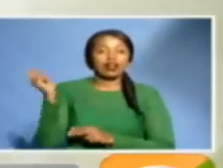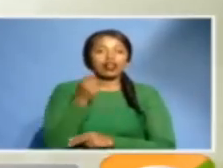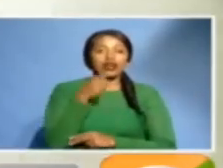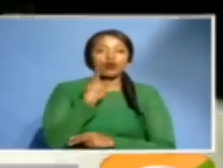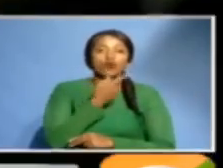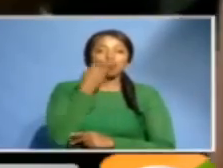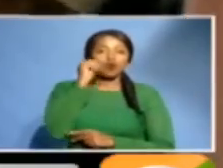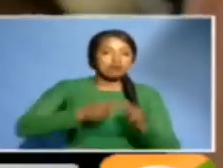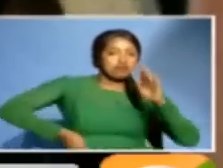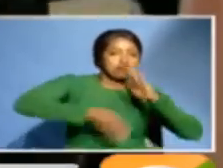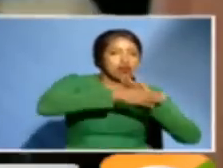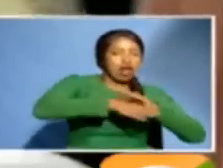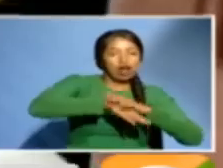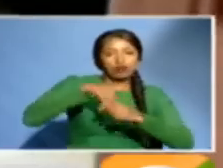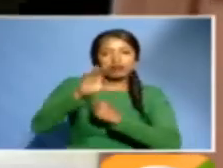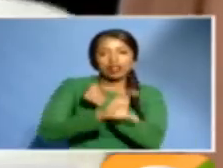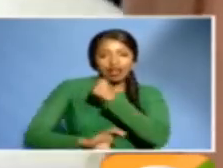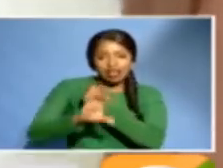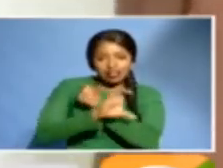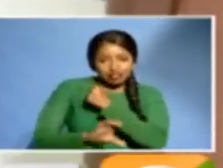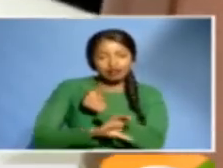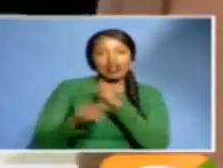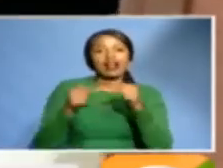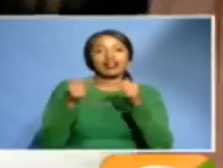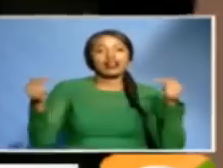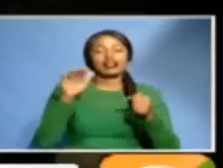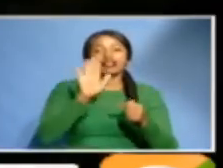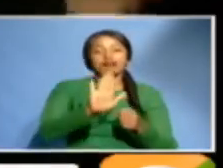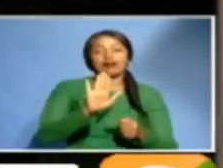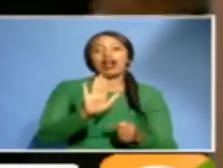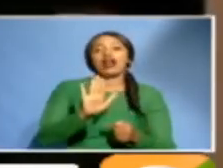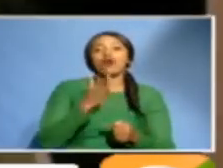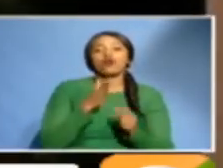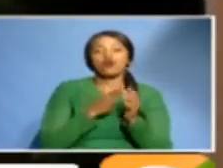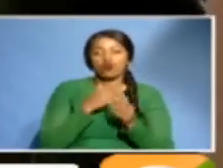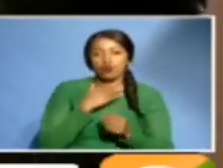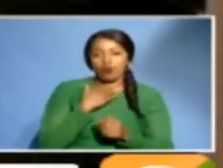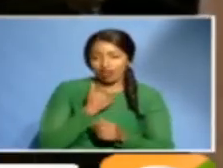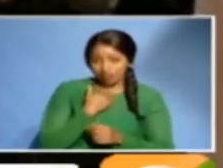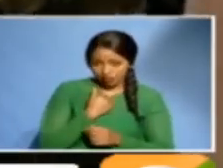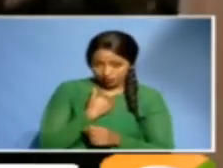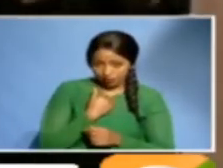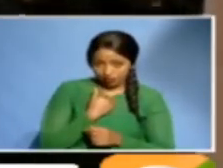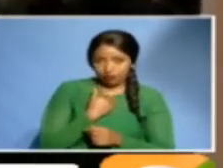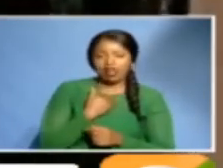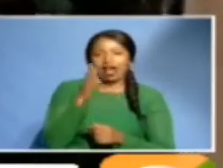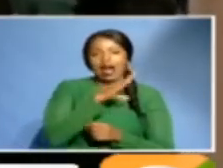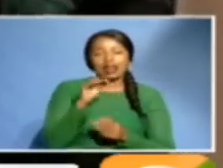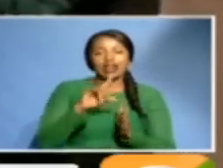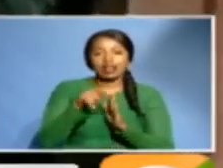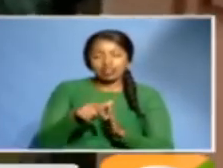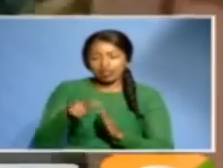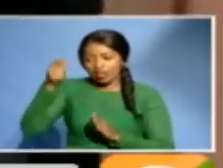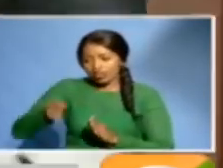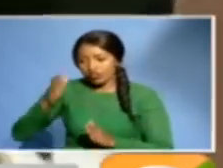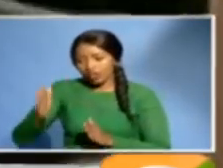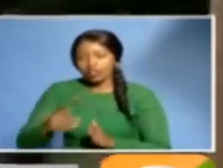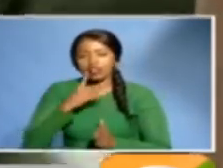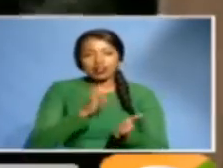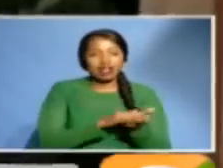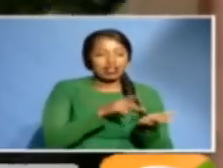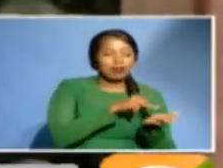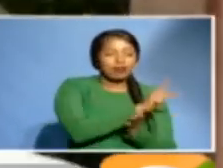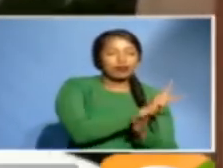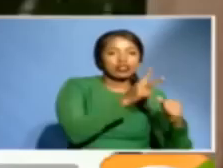kinyume cha sheria na kutaka alipwe fidia ya shilingi milioni 7.2. Mwanasheria mkuu Paul Kihara amekata rufaa